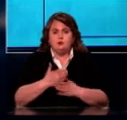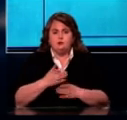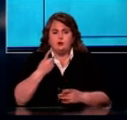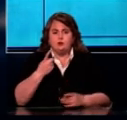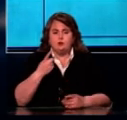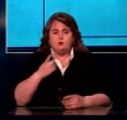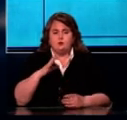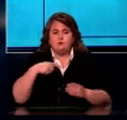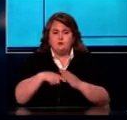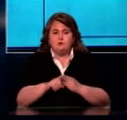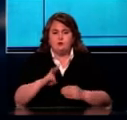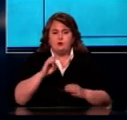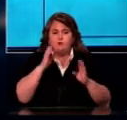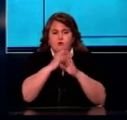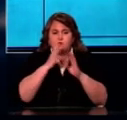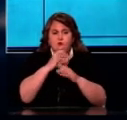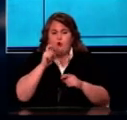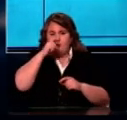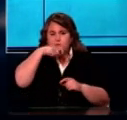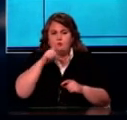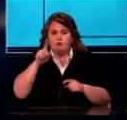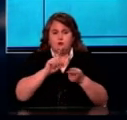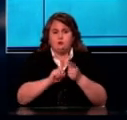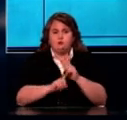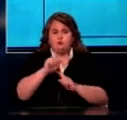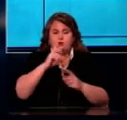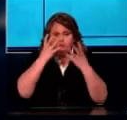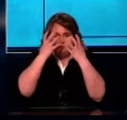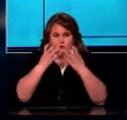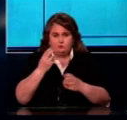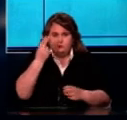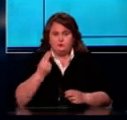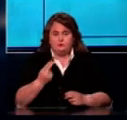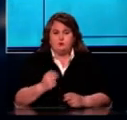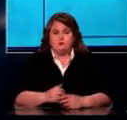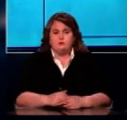свойство анилина. На воздухе, окисляясь, она начинает темнеть.